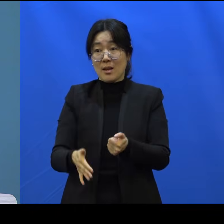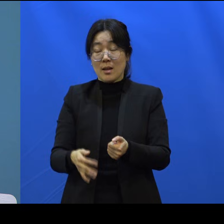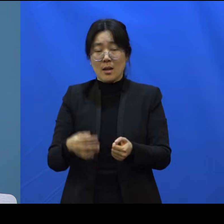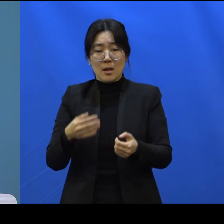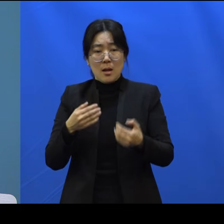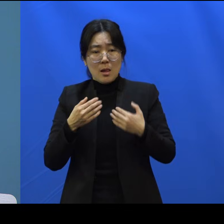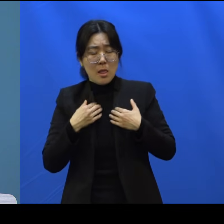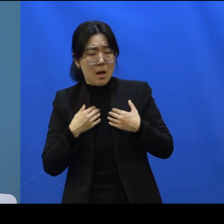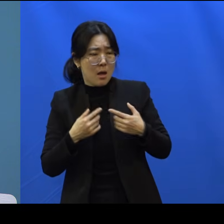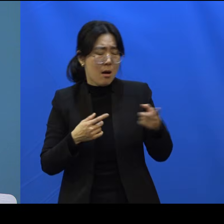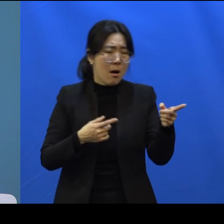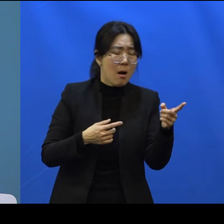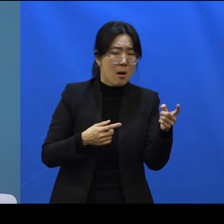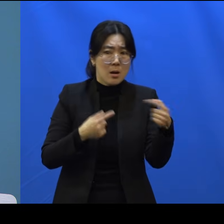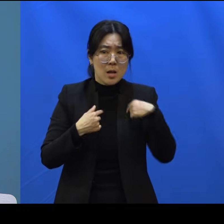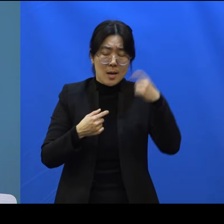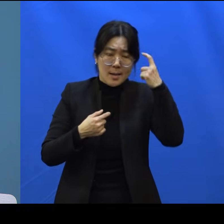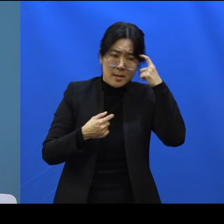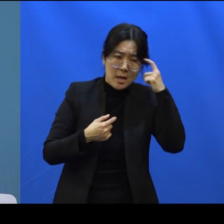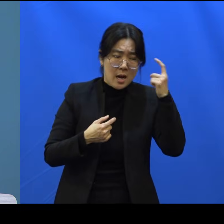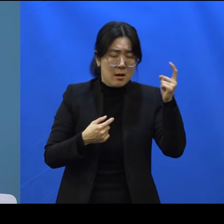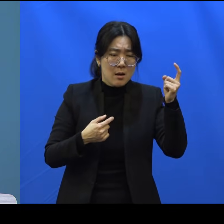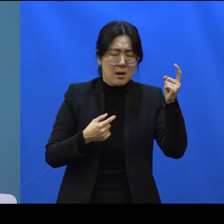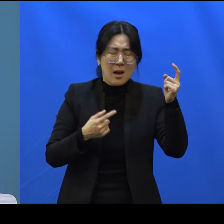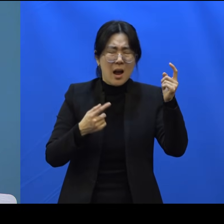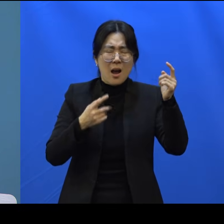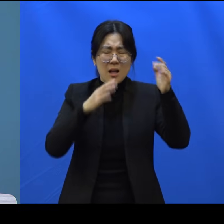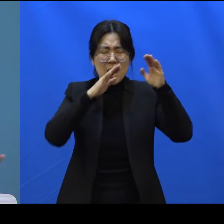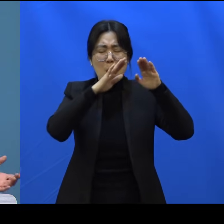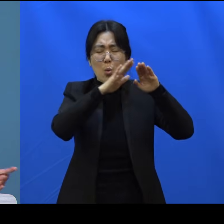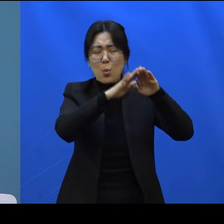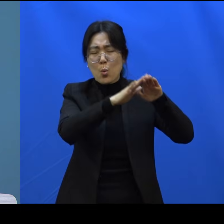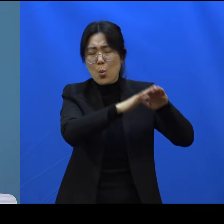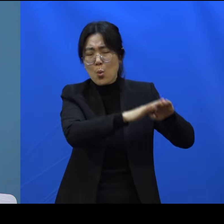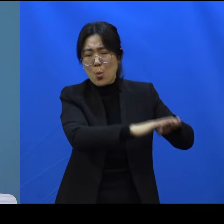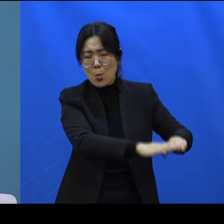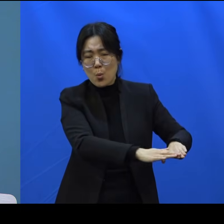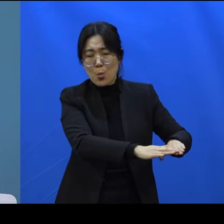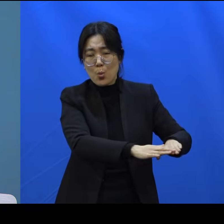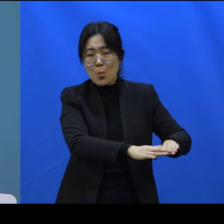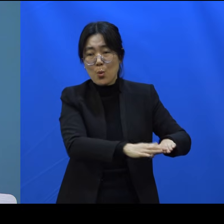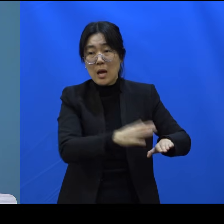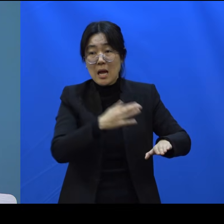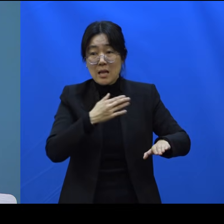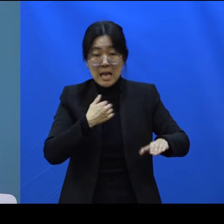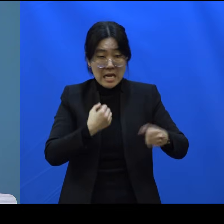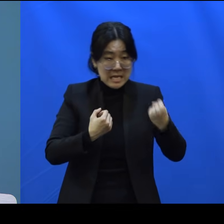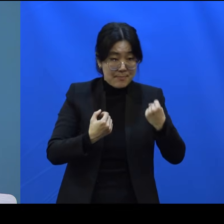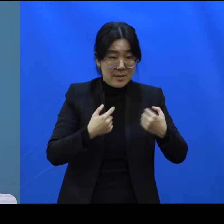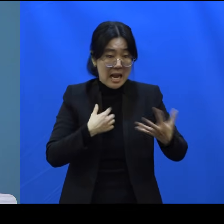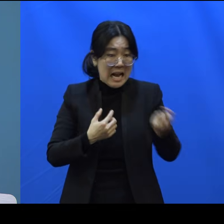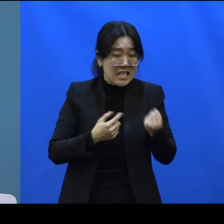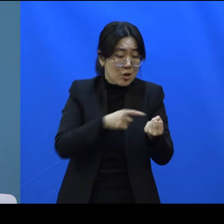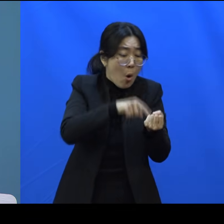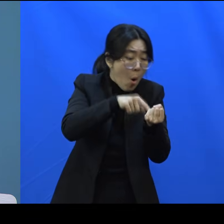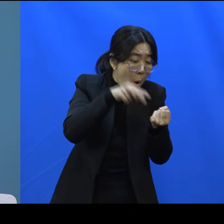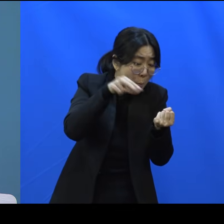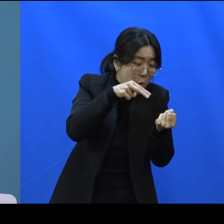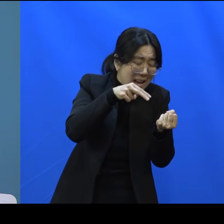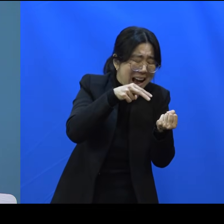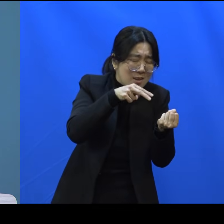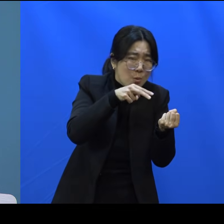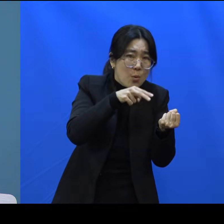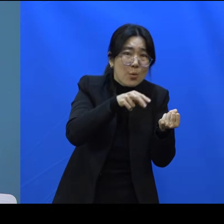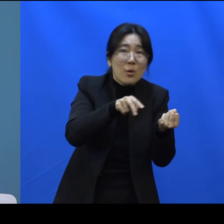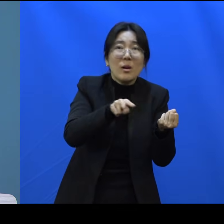겁니다. 그래서 자기 자신에게서 그리스도에게로 이동하는 겁니다. 그래서 그 순간부터